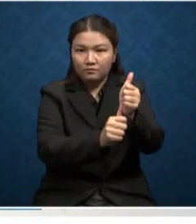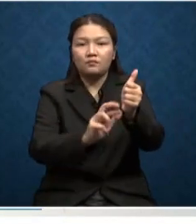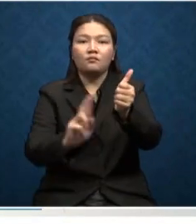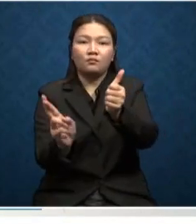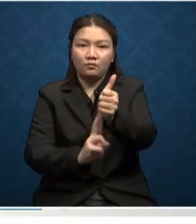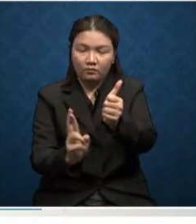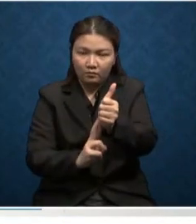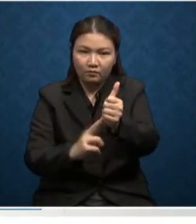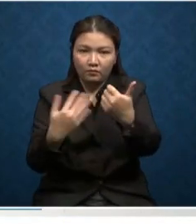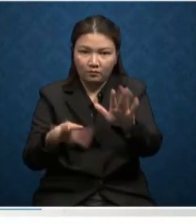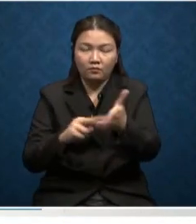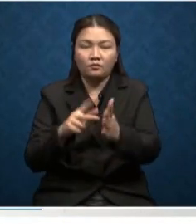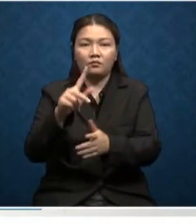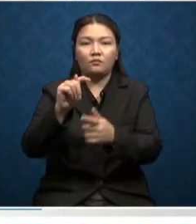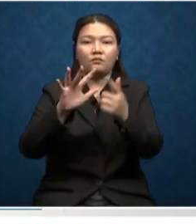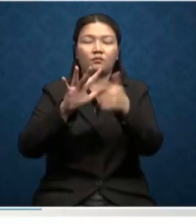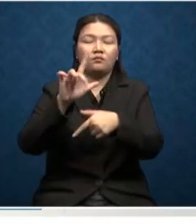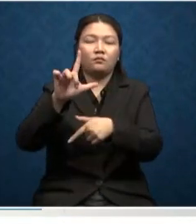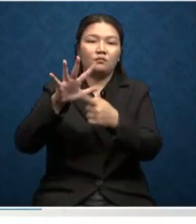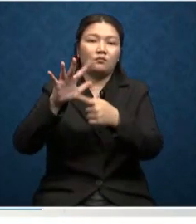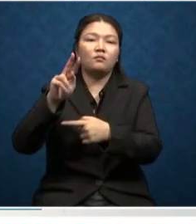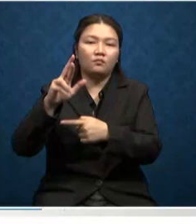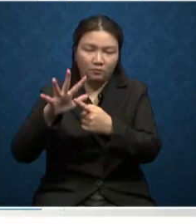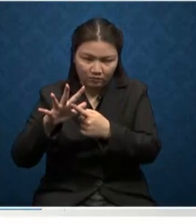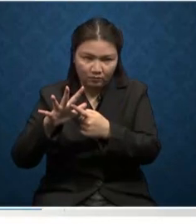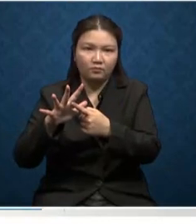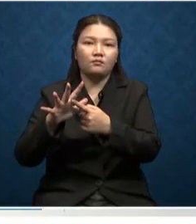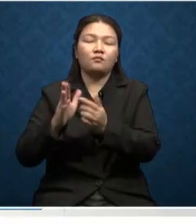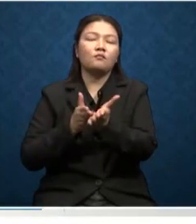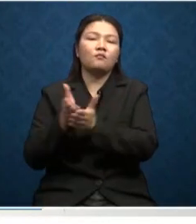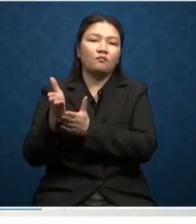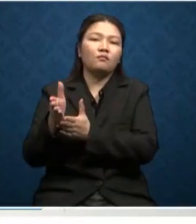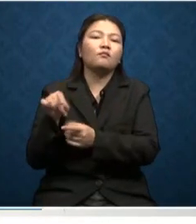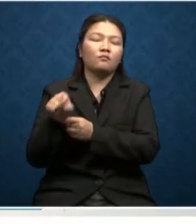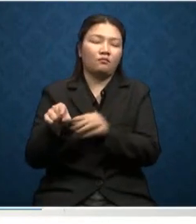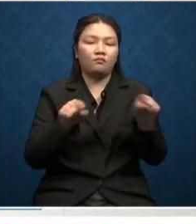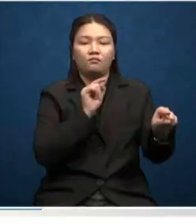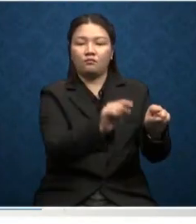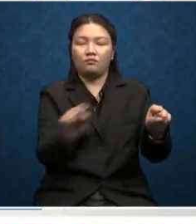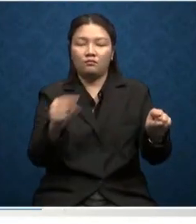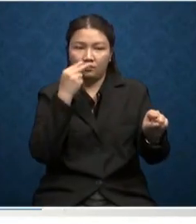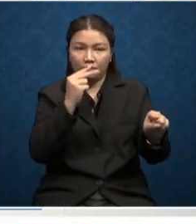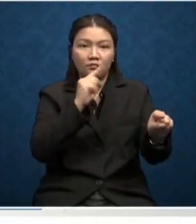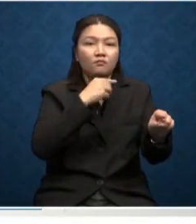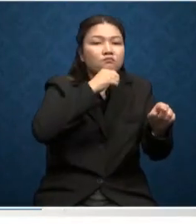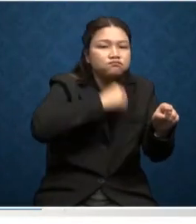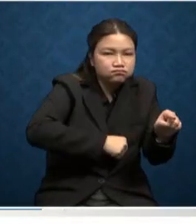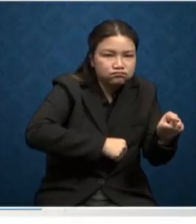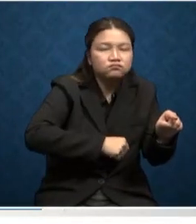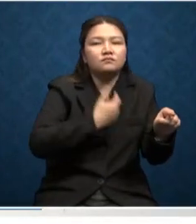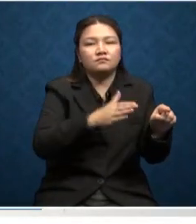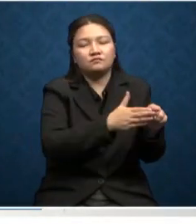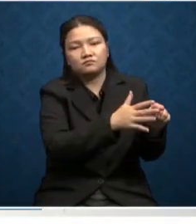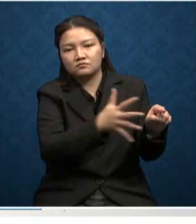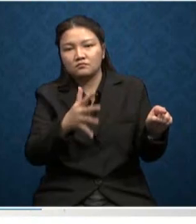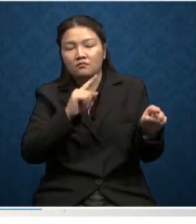ตุลาการหัวหน้าคณะศาลปกครองชั้นต้นโดยพิจารณาตามลำดับอาวุโสและระยะเว